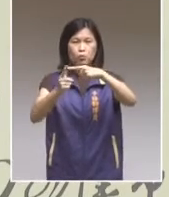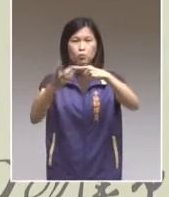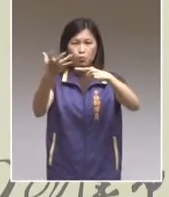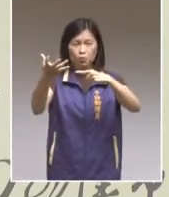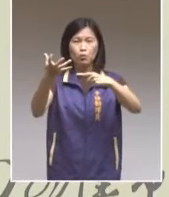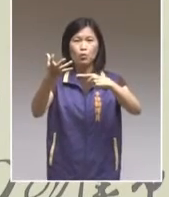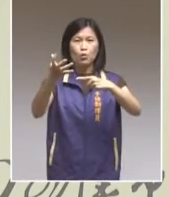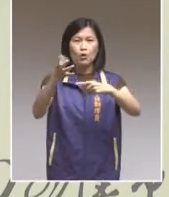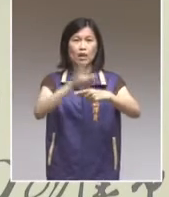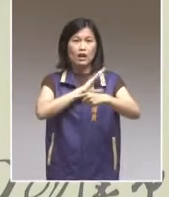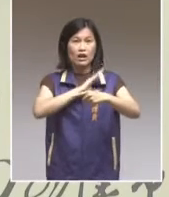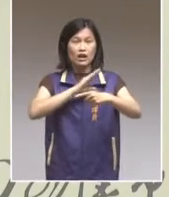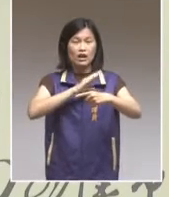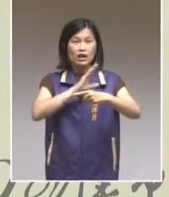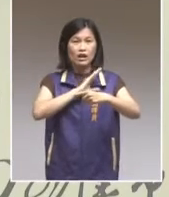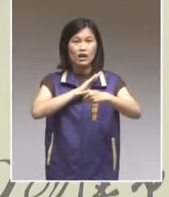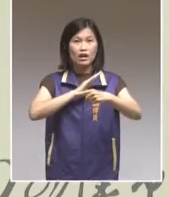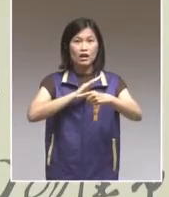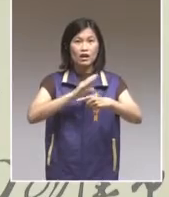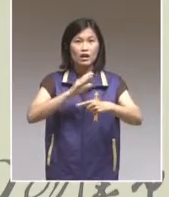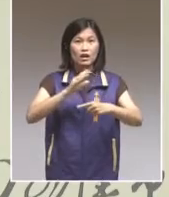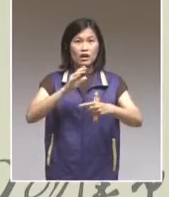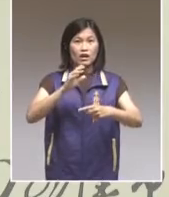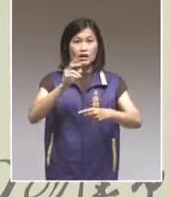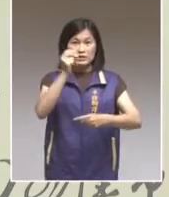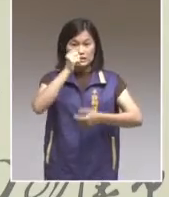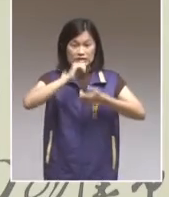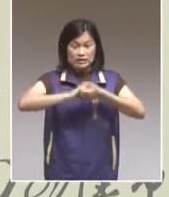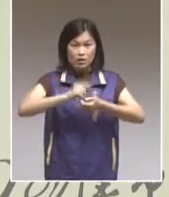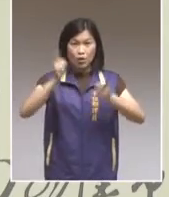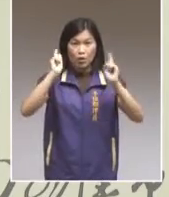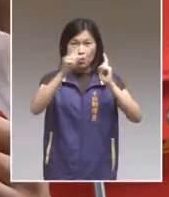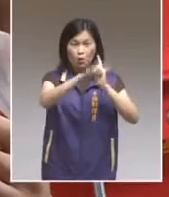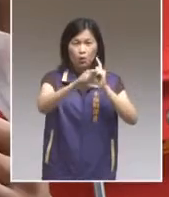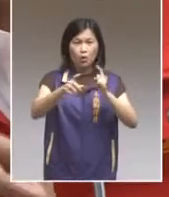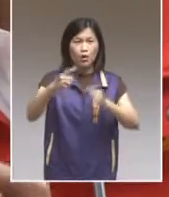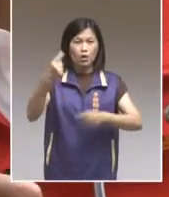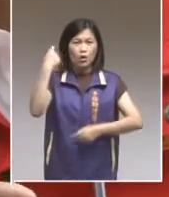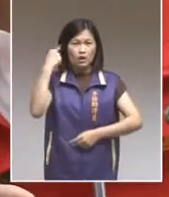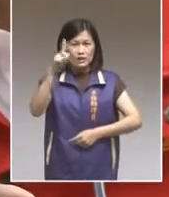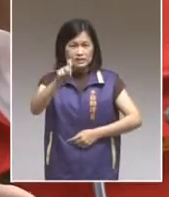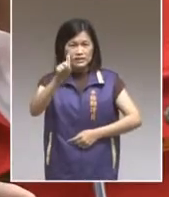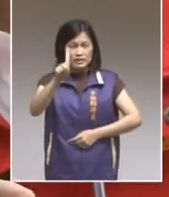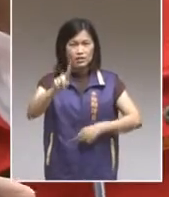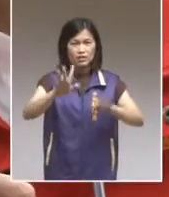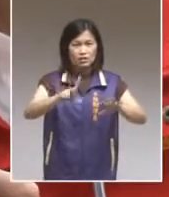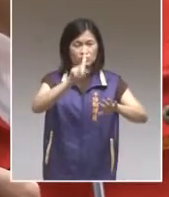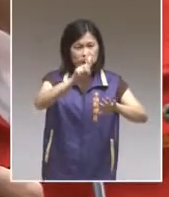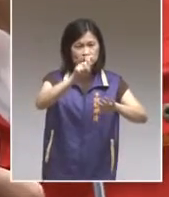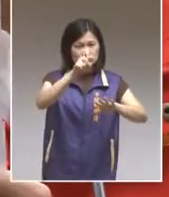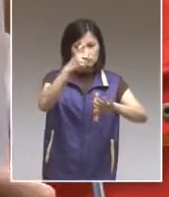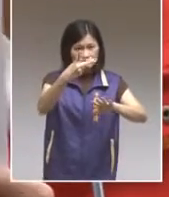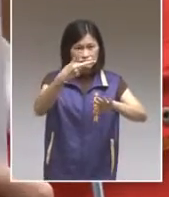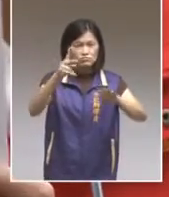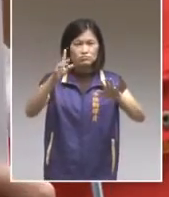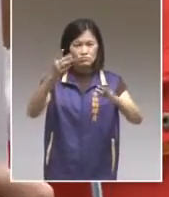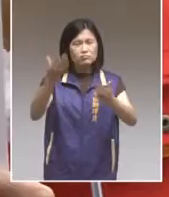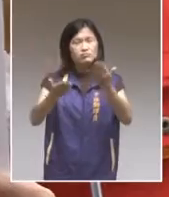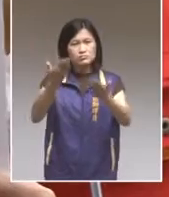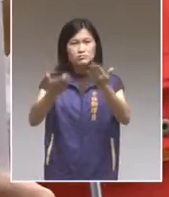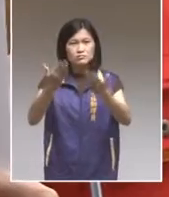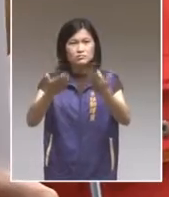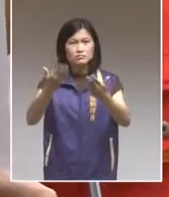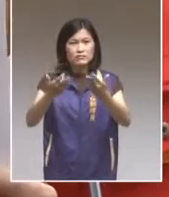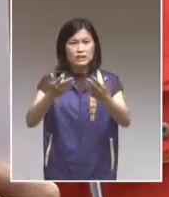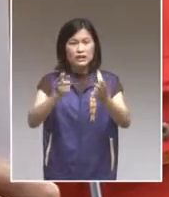况，那特定娱乐场所是10例，昨天是11例，那这个比例也差不多。那